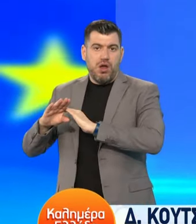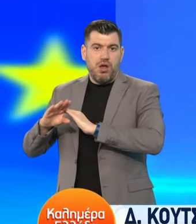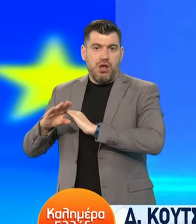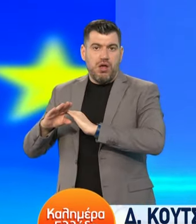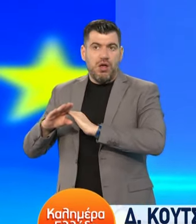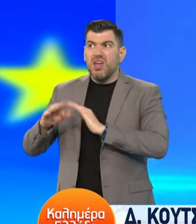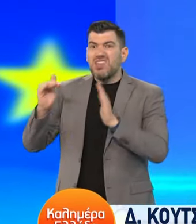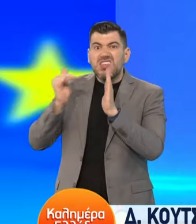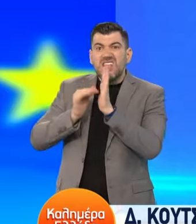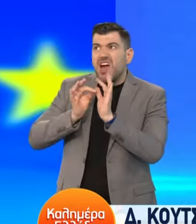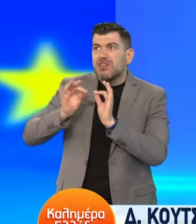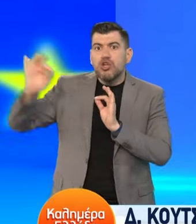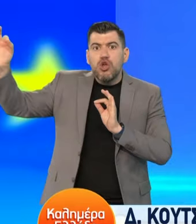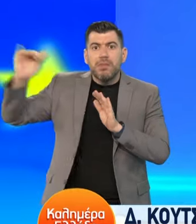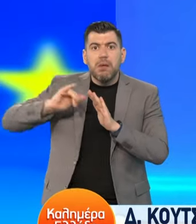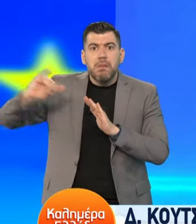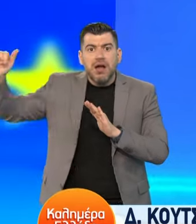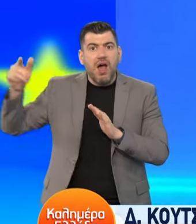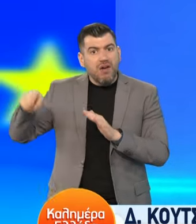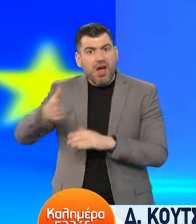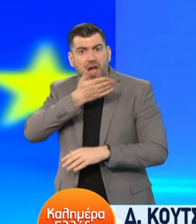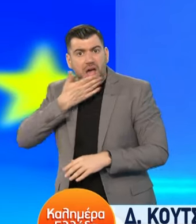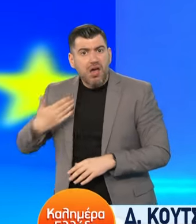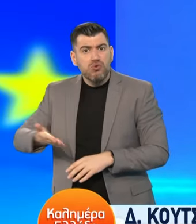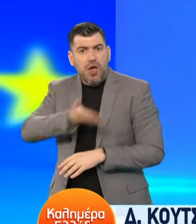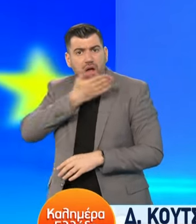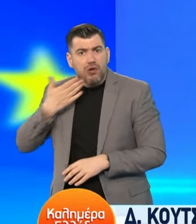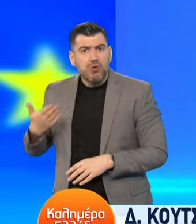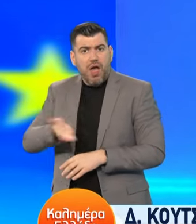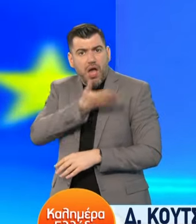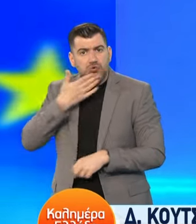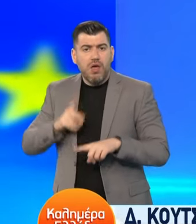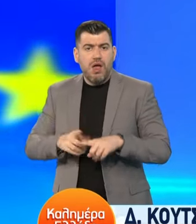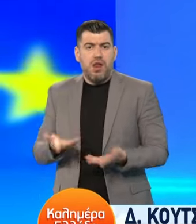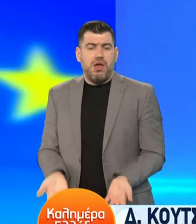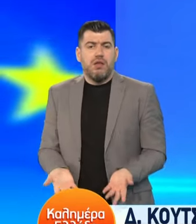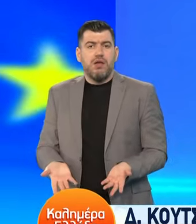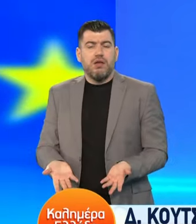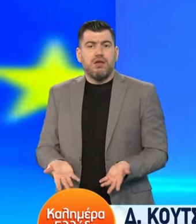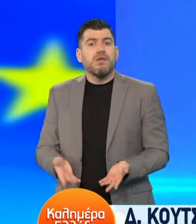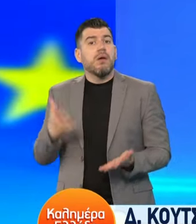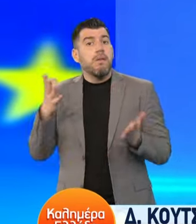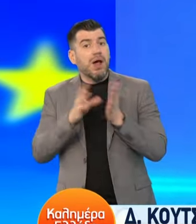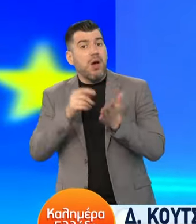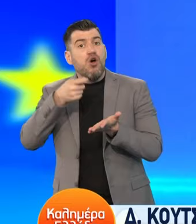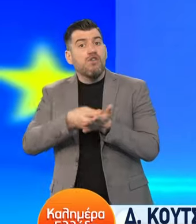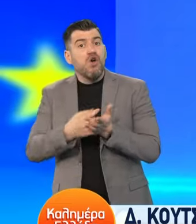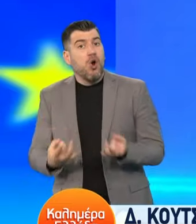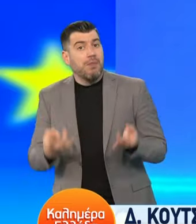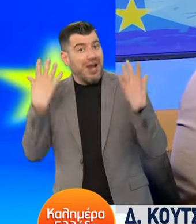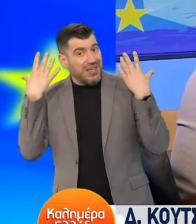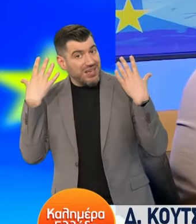χιλιόμετρα μακριά. Αυτά είναι χρήματα. Φοροαπαλλαγές, συγγνώμη, έχουν οι εφοπλιστές, γιατί με ρωτήσατε πού θα τα βρει τα